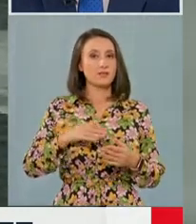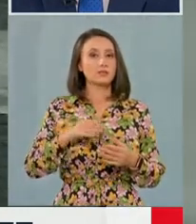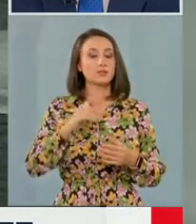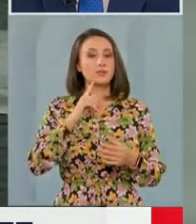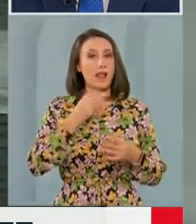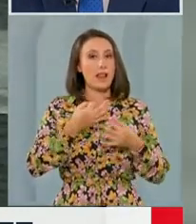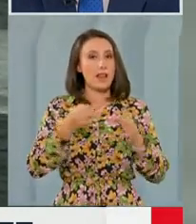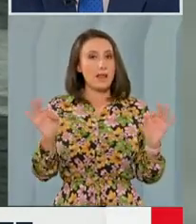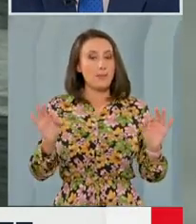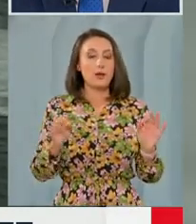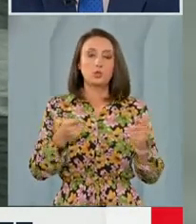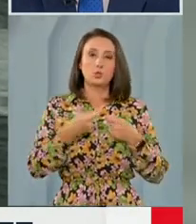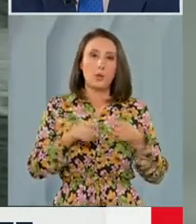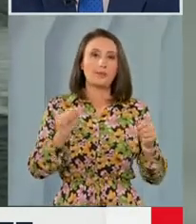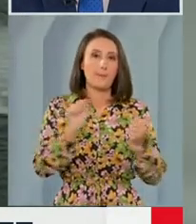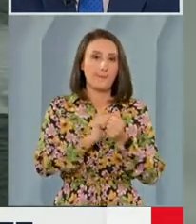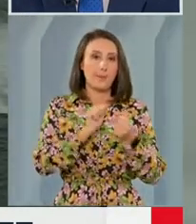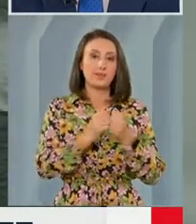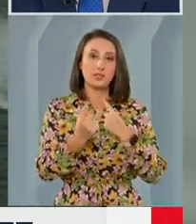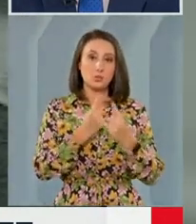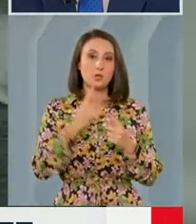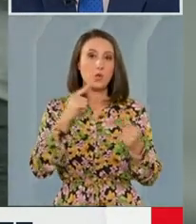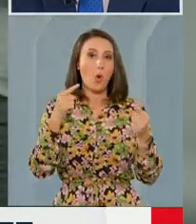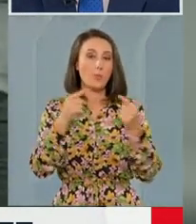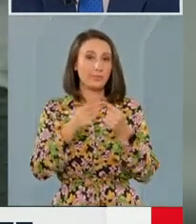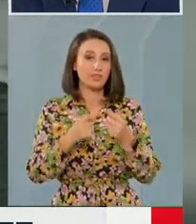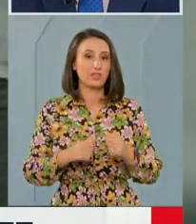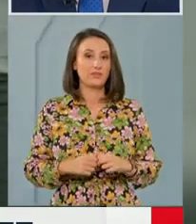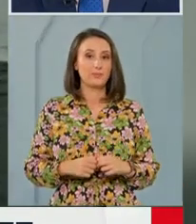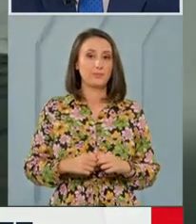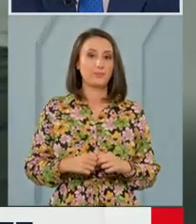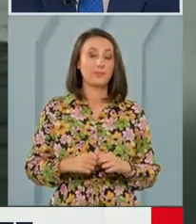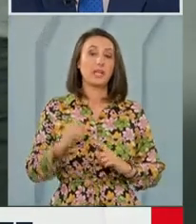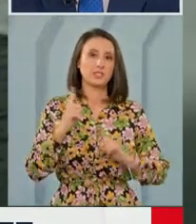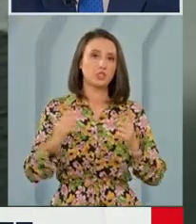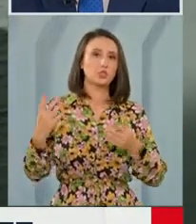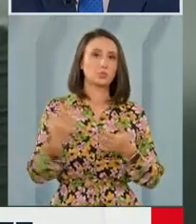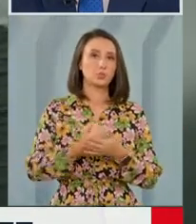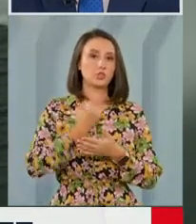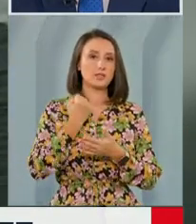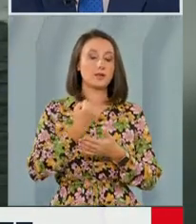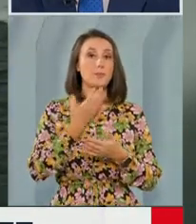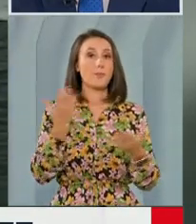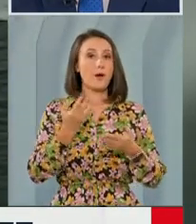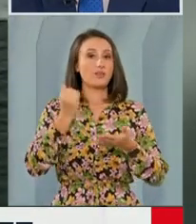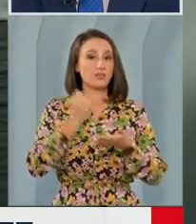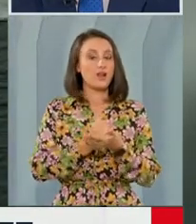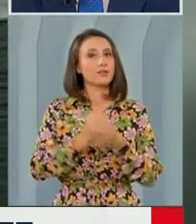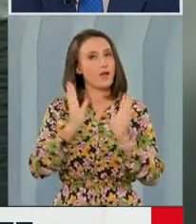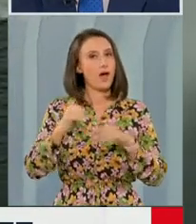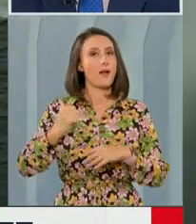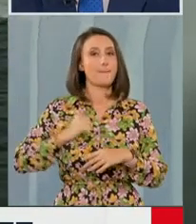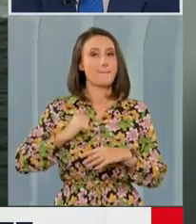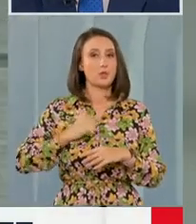toate teritoriile, dar discutând obiectiv în momentul de față, în pofida succeselor pe care, într-adevăr, le are